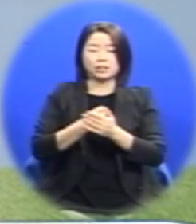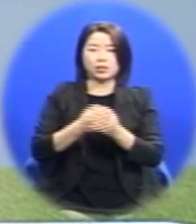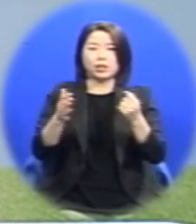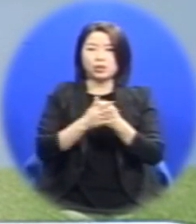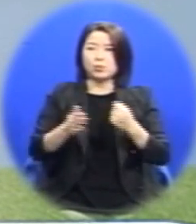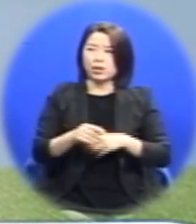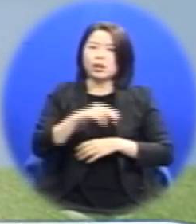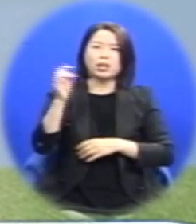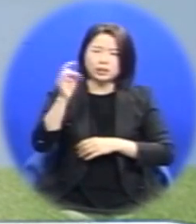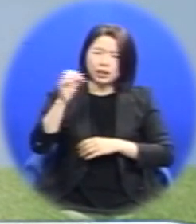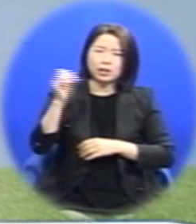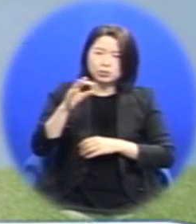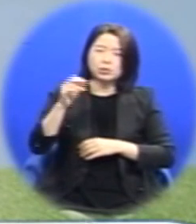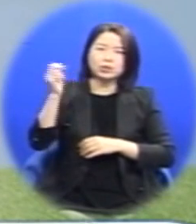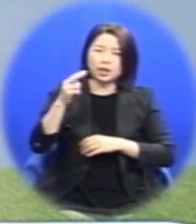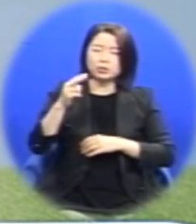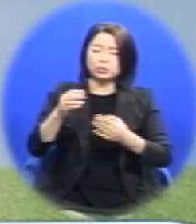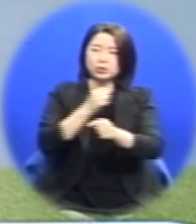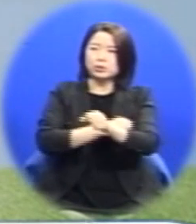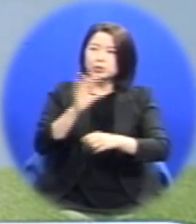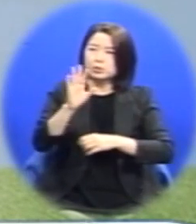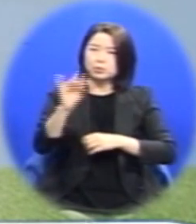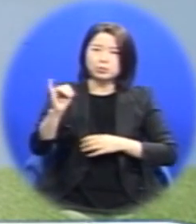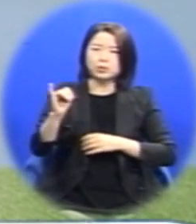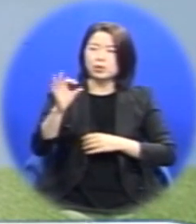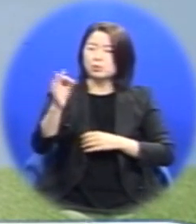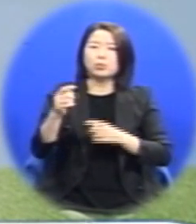자꾸 사례비가 관심이 가요. 얼마나 주나.